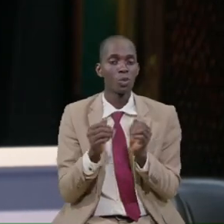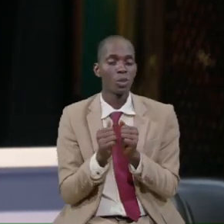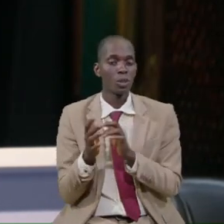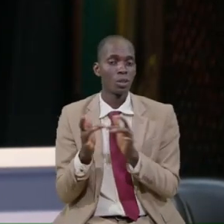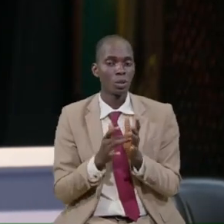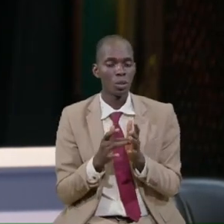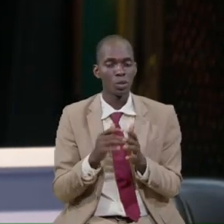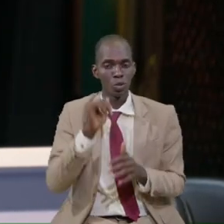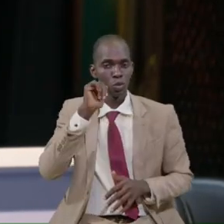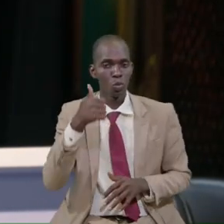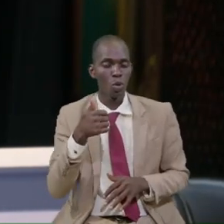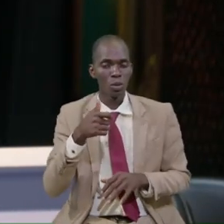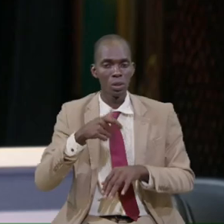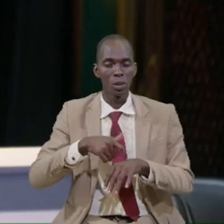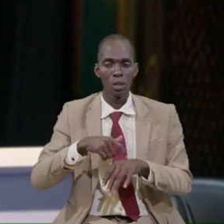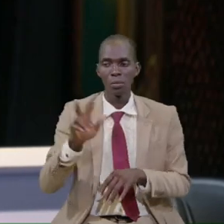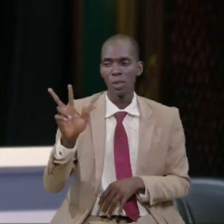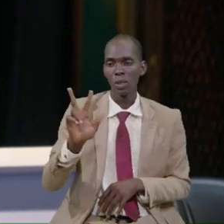Jésus à 15h demain.